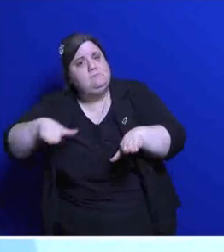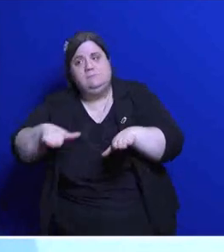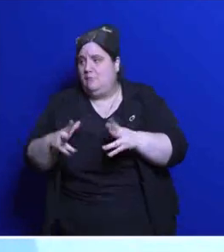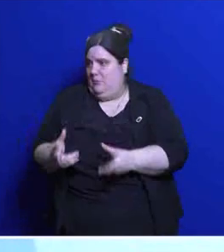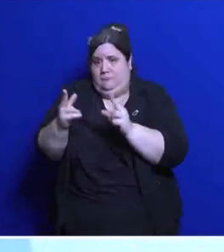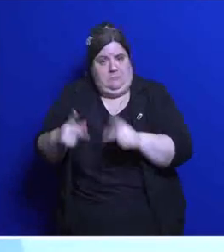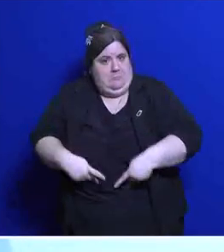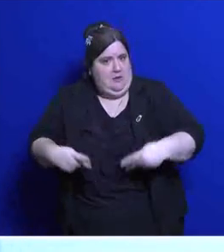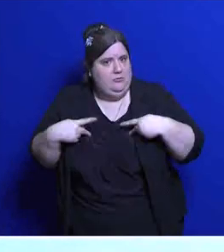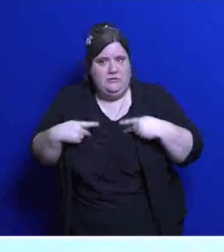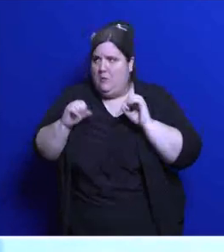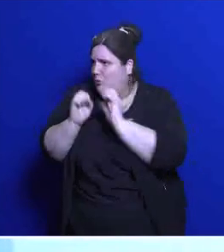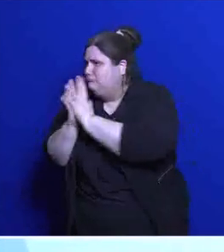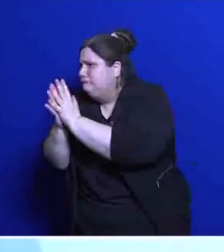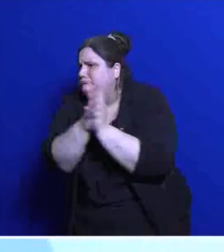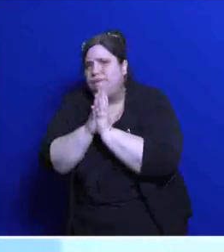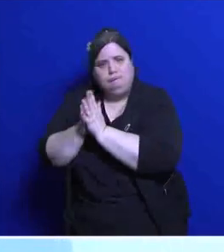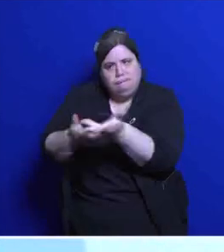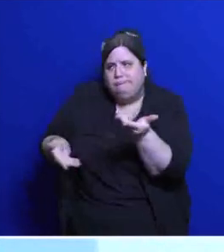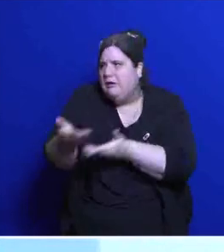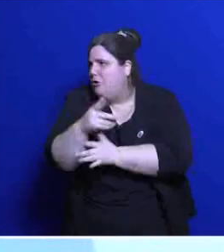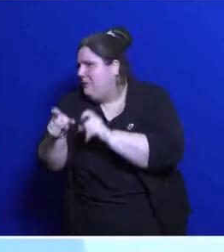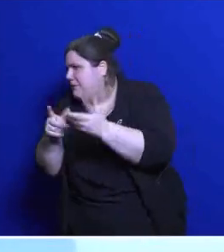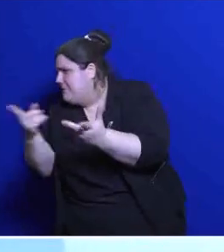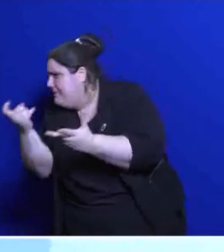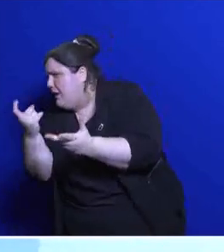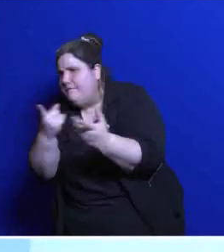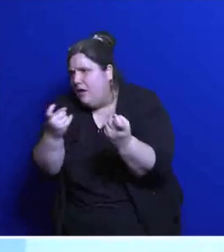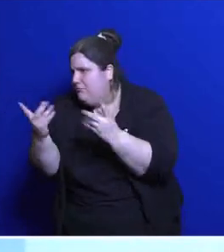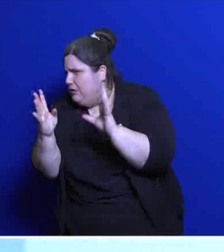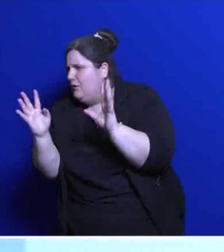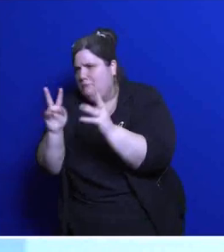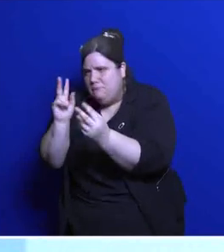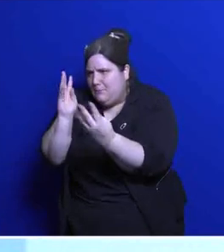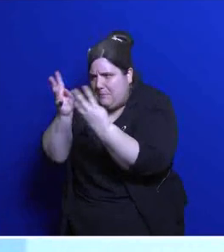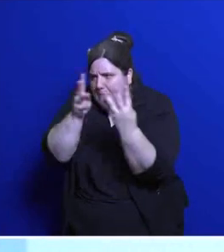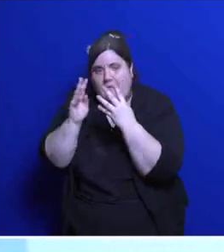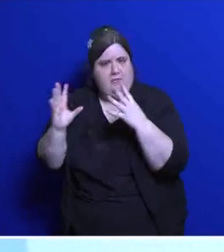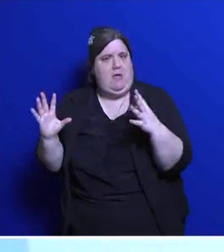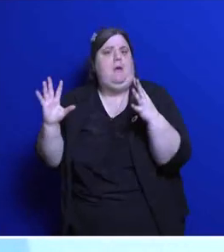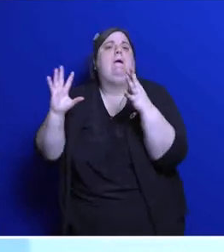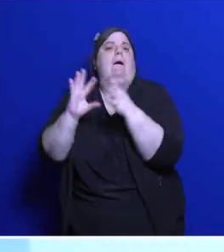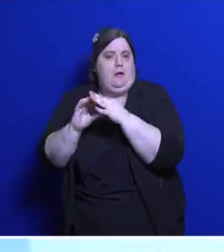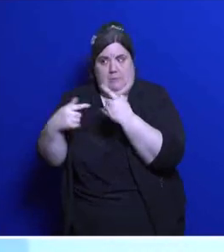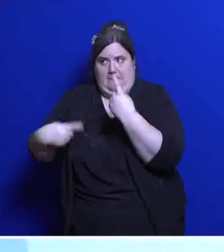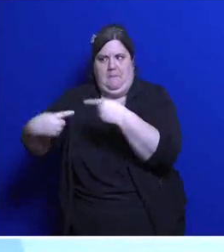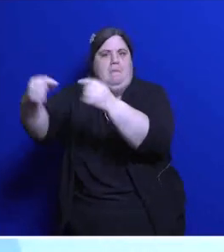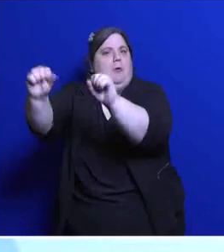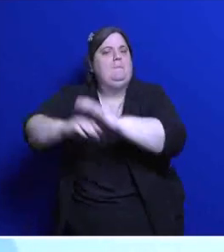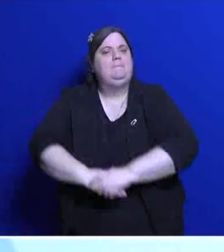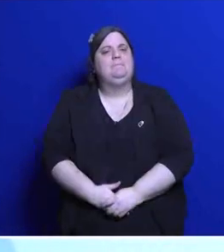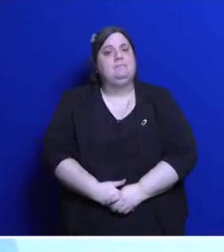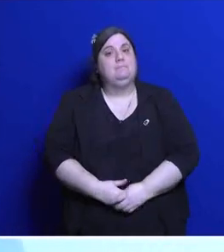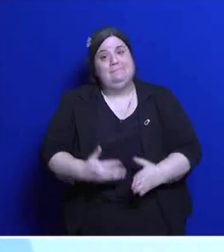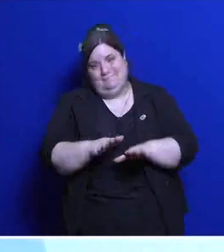les participants de se rencontrer, d'échanger, et puis surtout de construire leurs relations futures. Et puis enfin, une plateforme et un